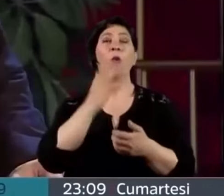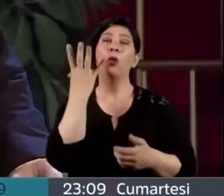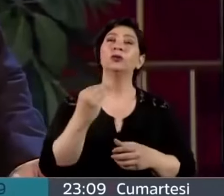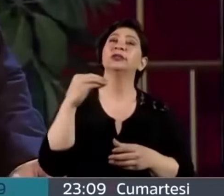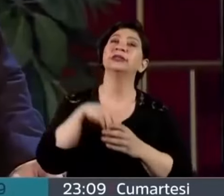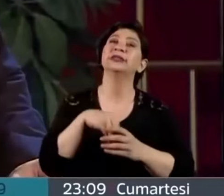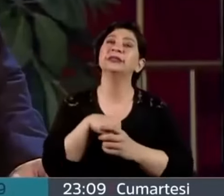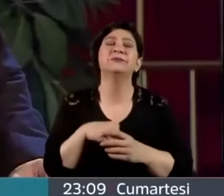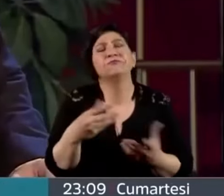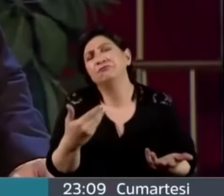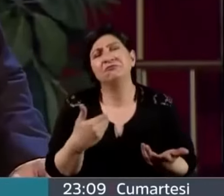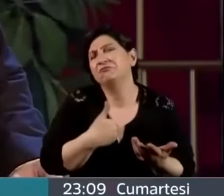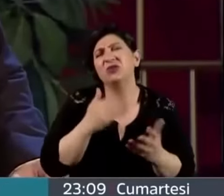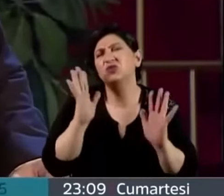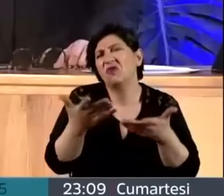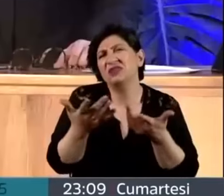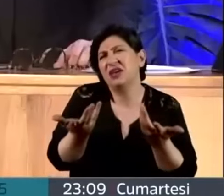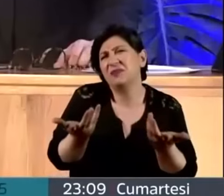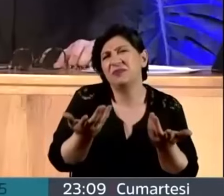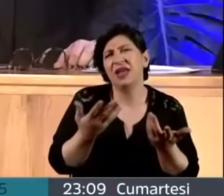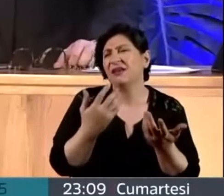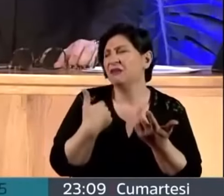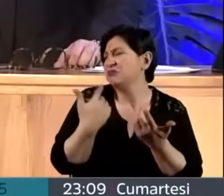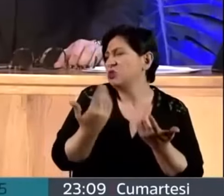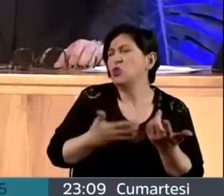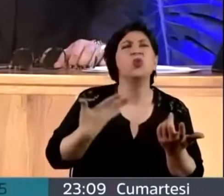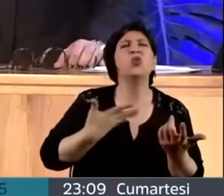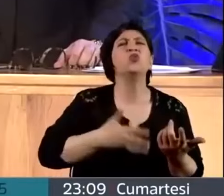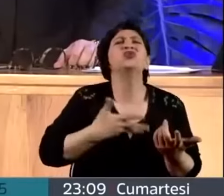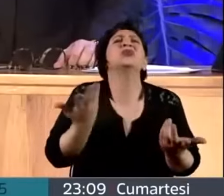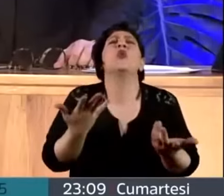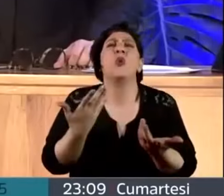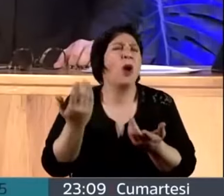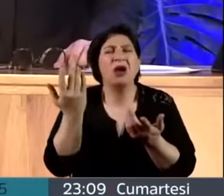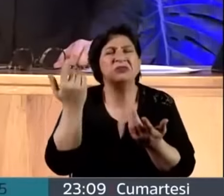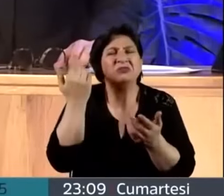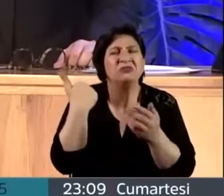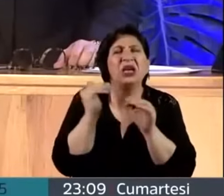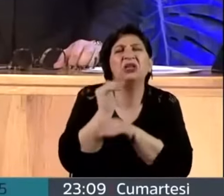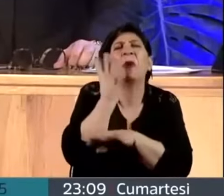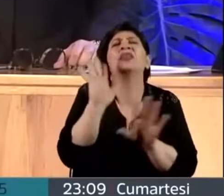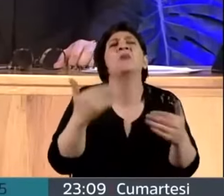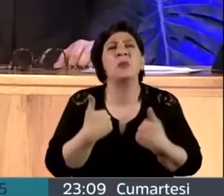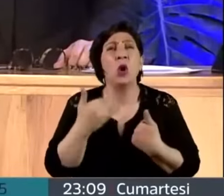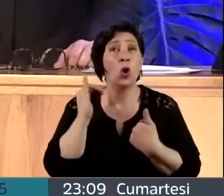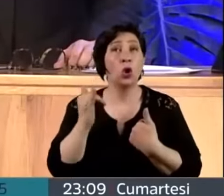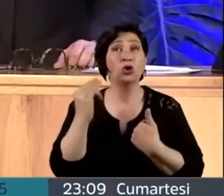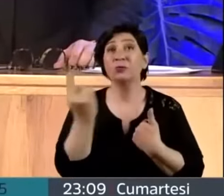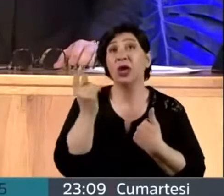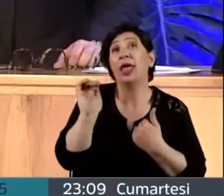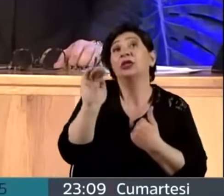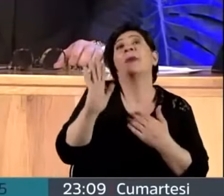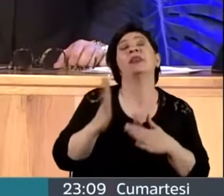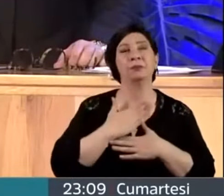olduğu için ben bu tarz şeyleri de çok fazla yaşamadım. Yani kötü şeyleri de